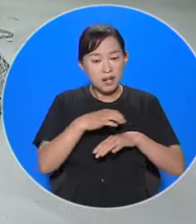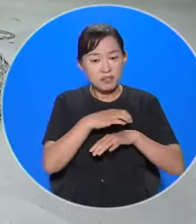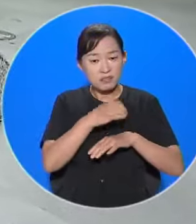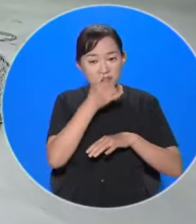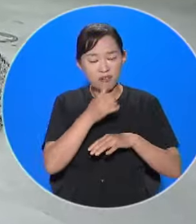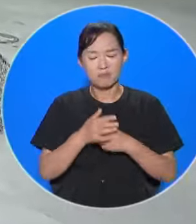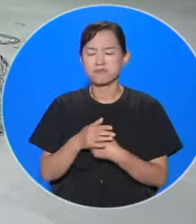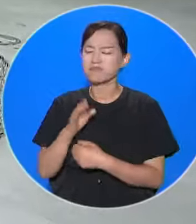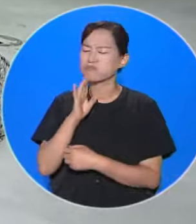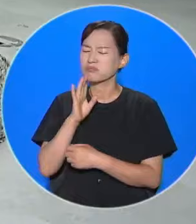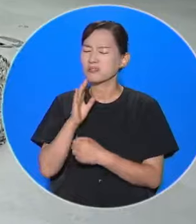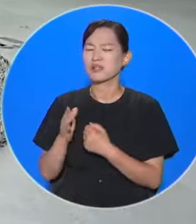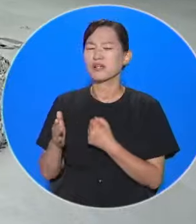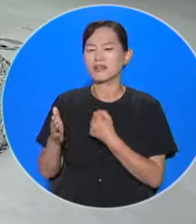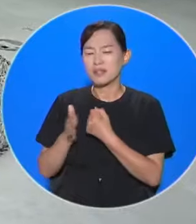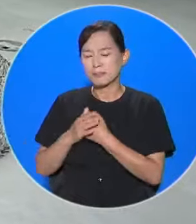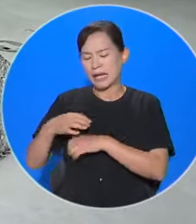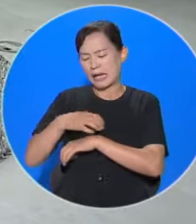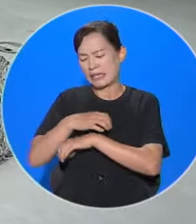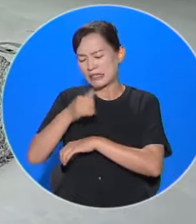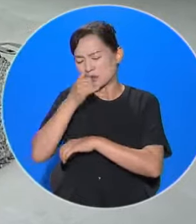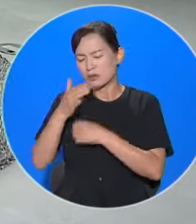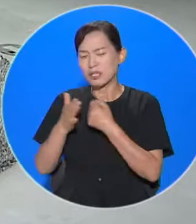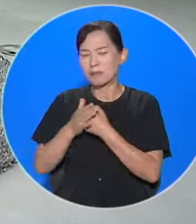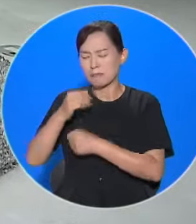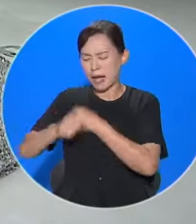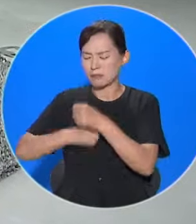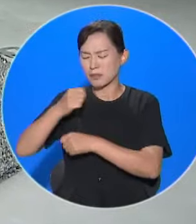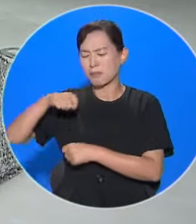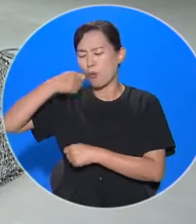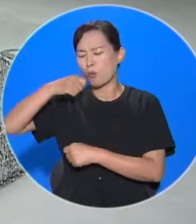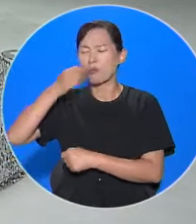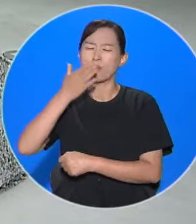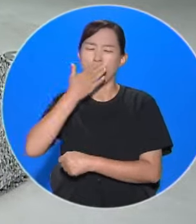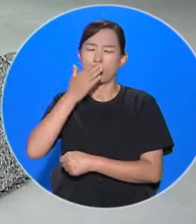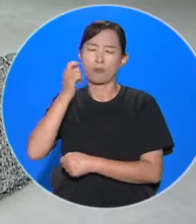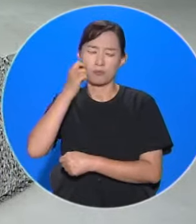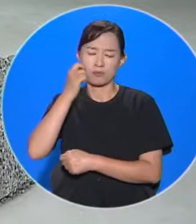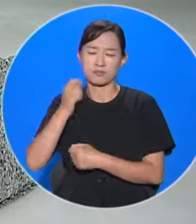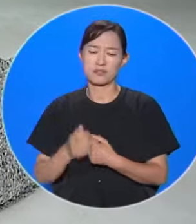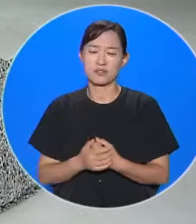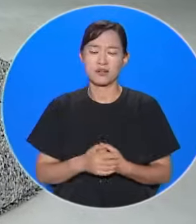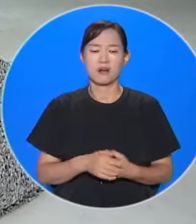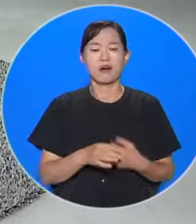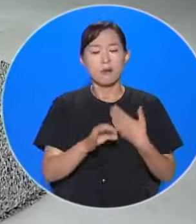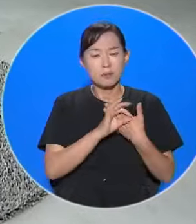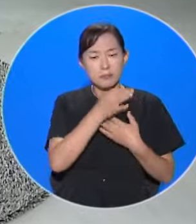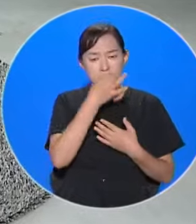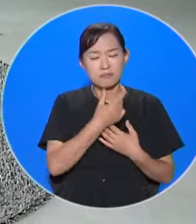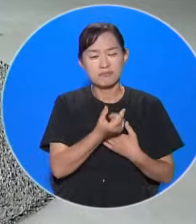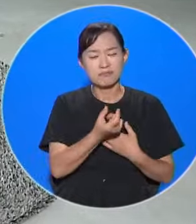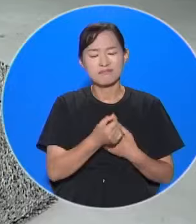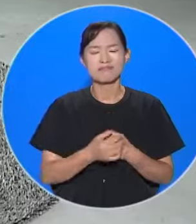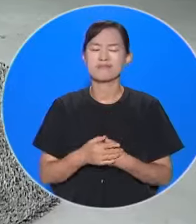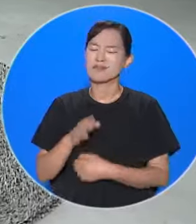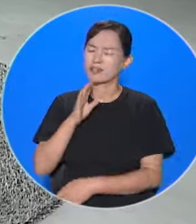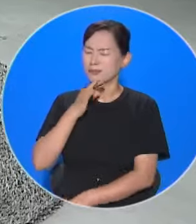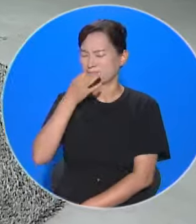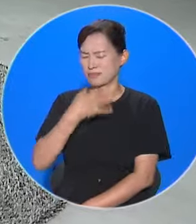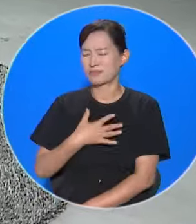네. 그래 가지고 음식을 마음대로 잘 못 드세요. 아무거나 저기 못 먹어요. 아유, 그럼 또 힘드시겠네. 네, 그래서 좀